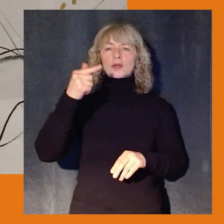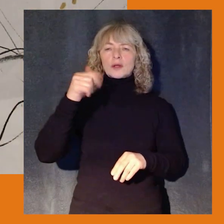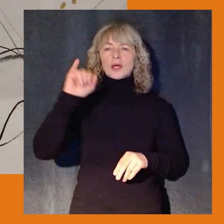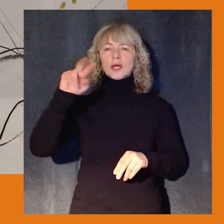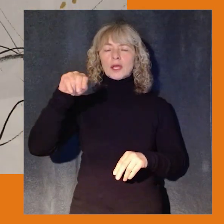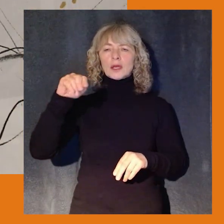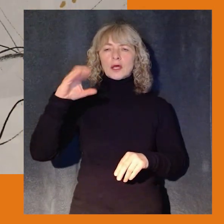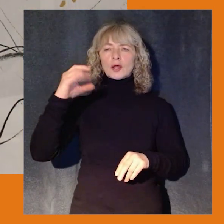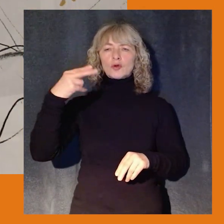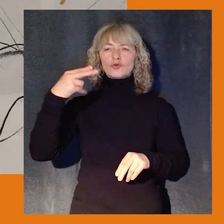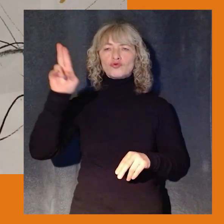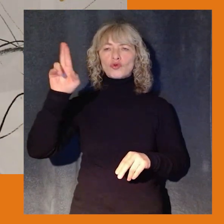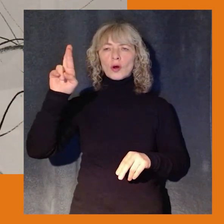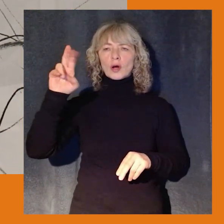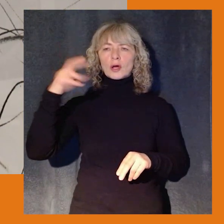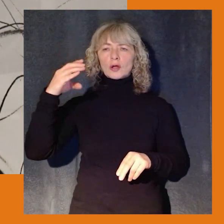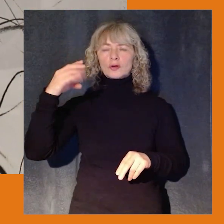klärenden Nachrichten.